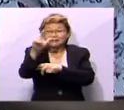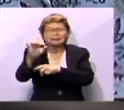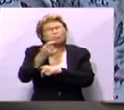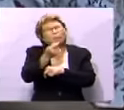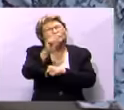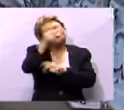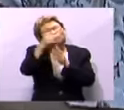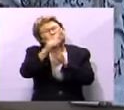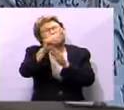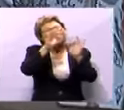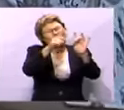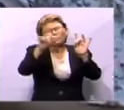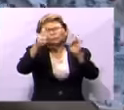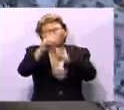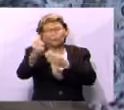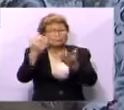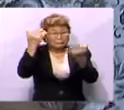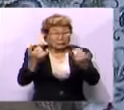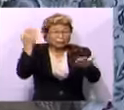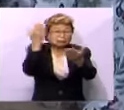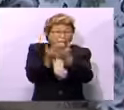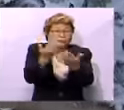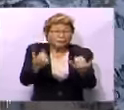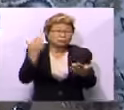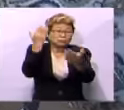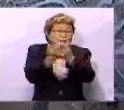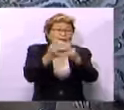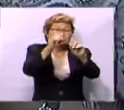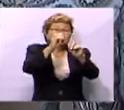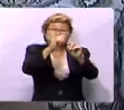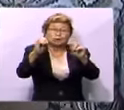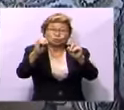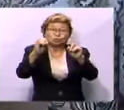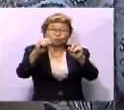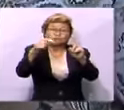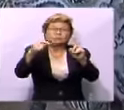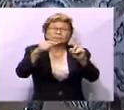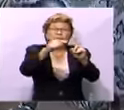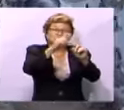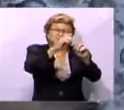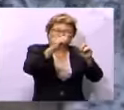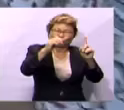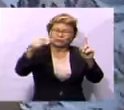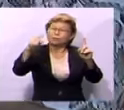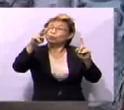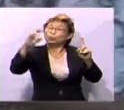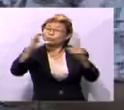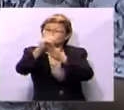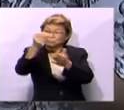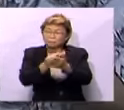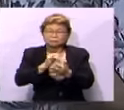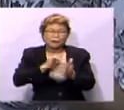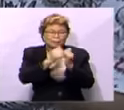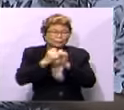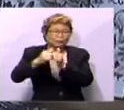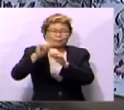hingga RM10. Tapi pada hari ini mencecah sehingga RM100 hingga RM200. Dan saya kini bersama